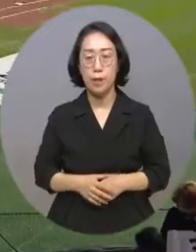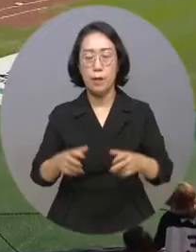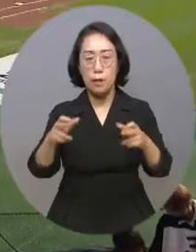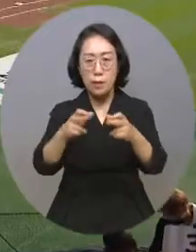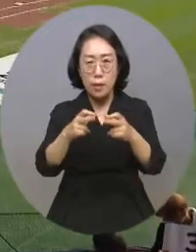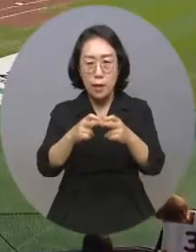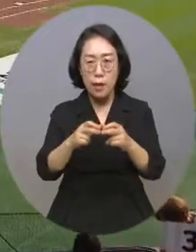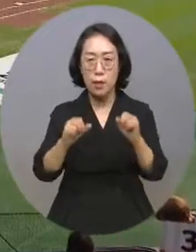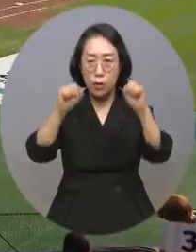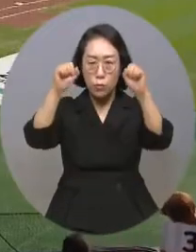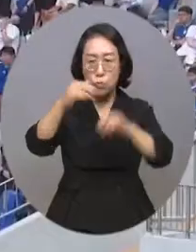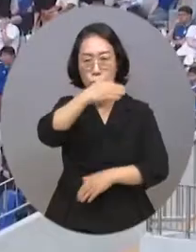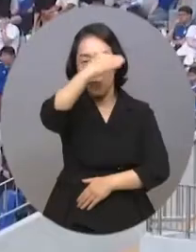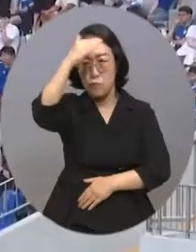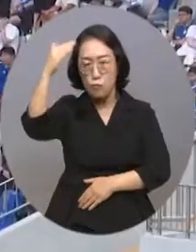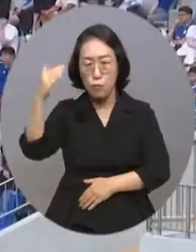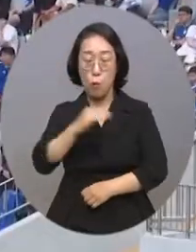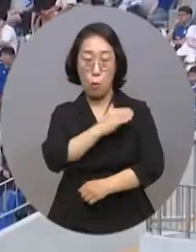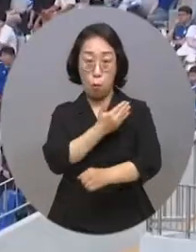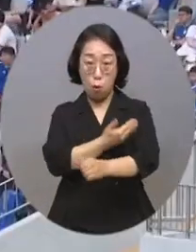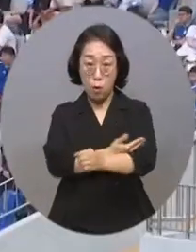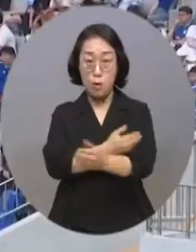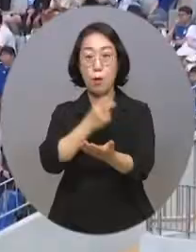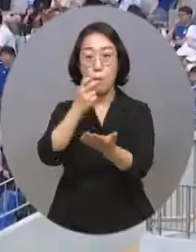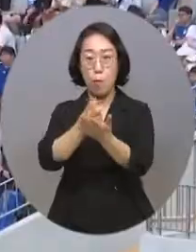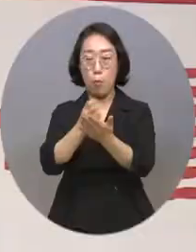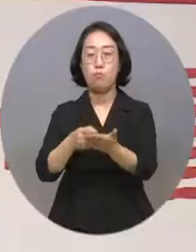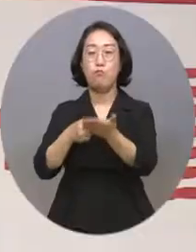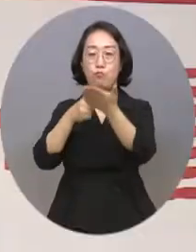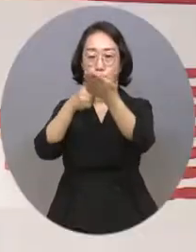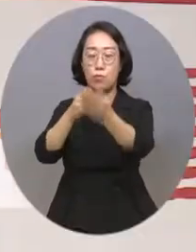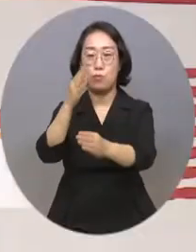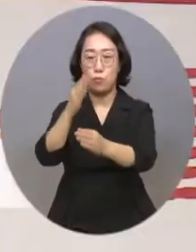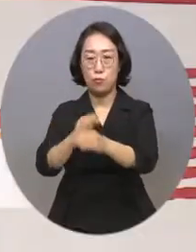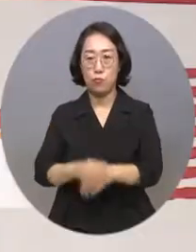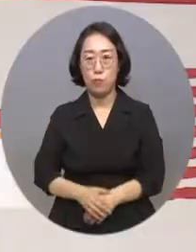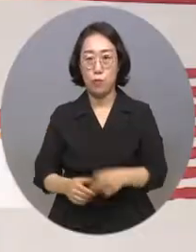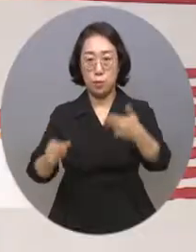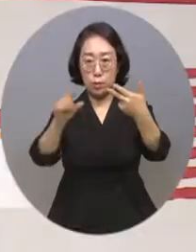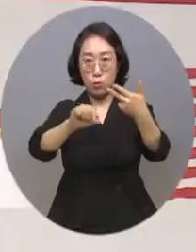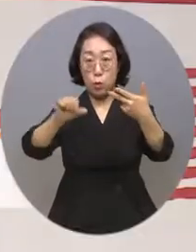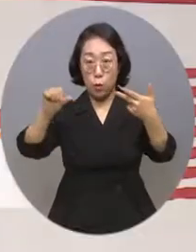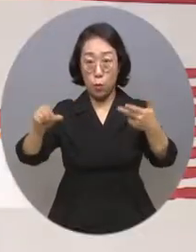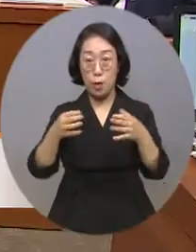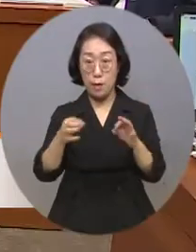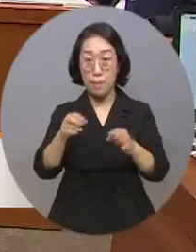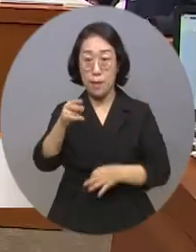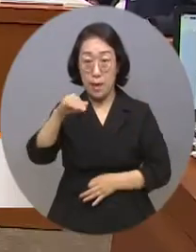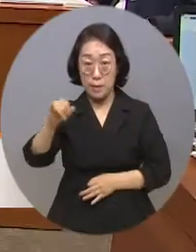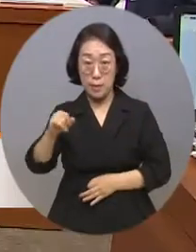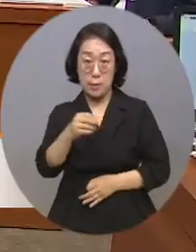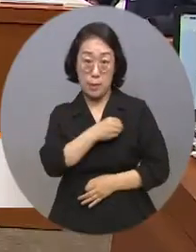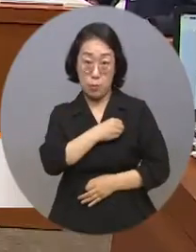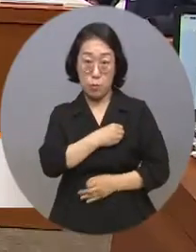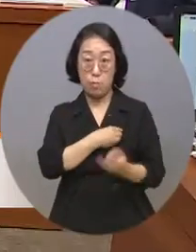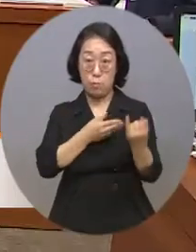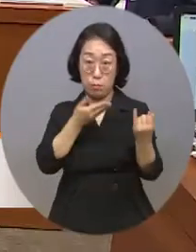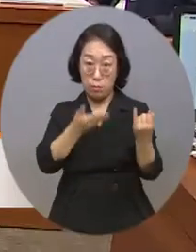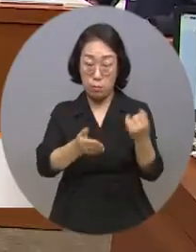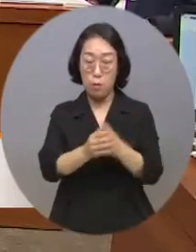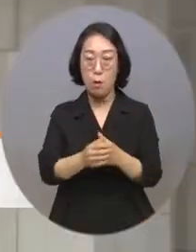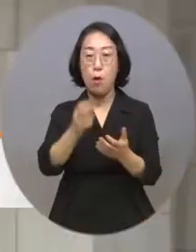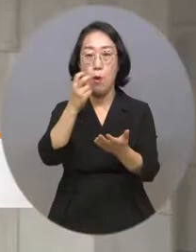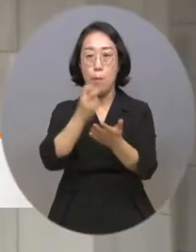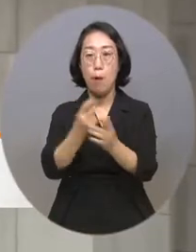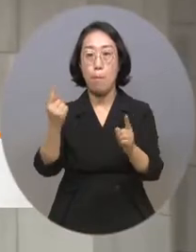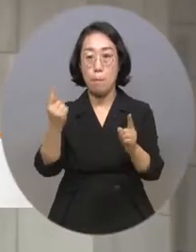장애인의 스포츠 관람권을 보장하는 법안이 추진됩니다. 지난 5일 국민의힘 김예지 의원은 스포츠 관람권 3법